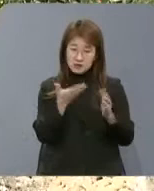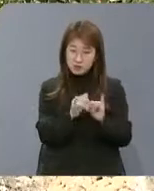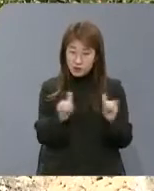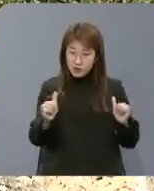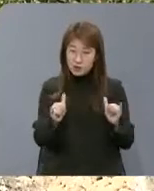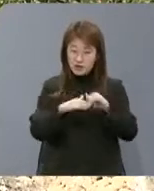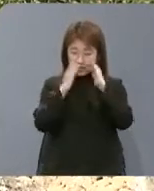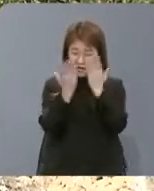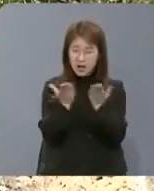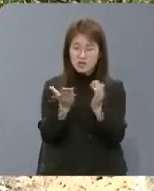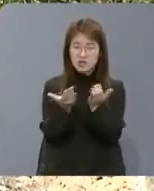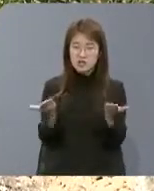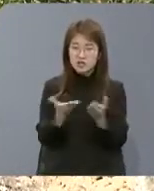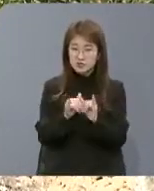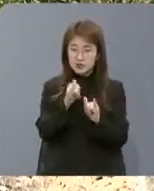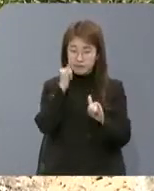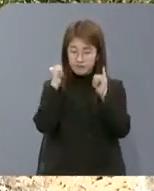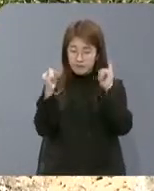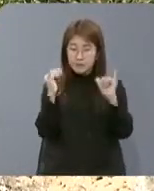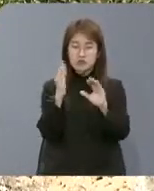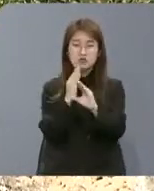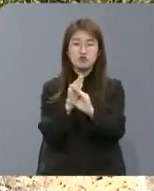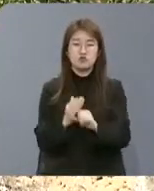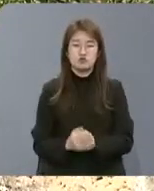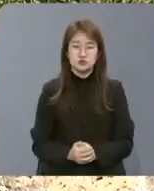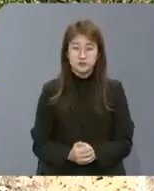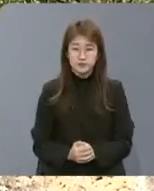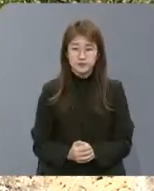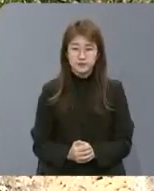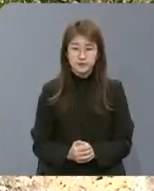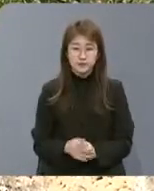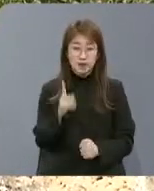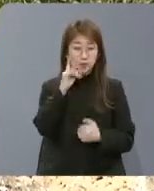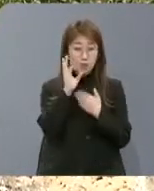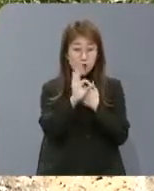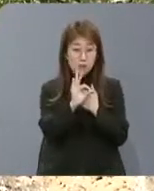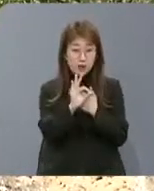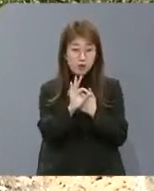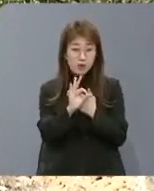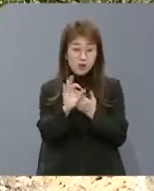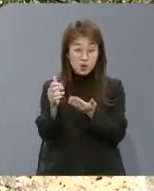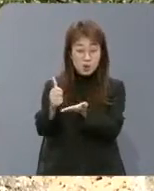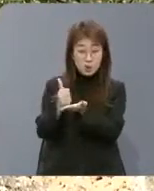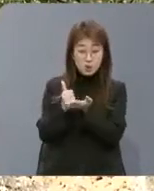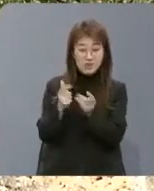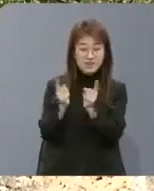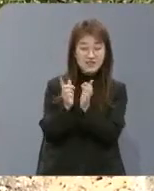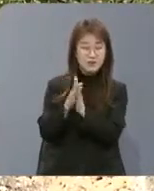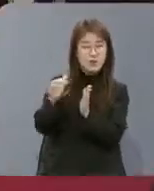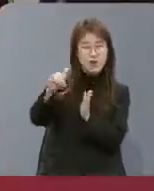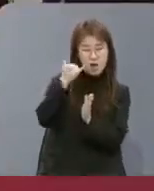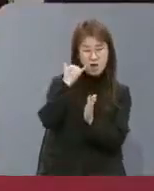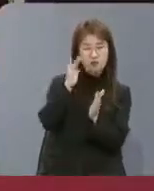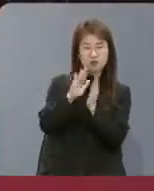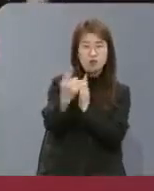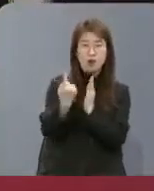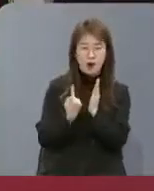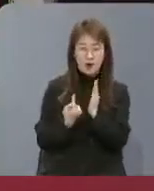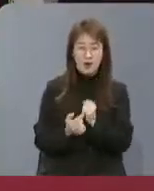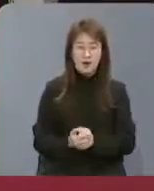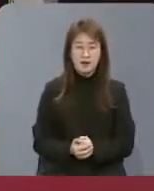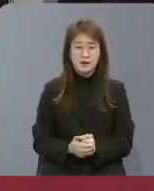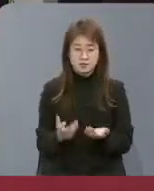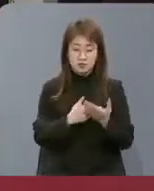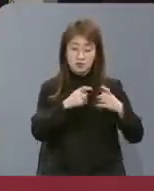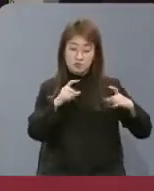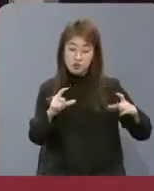다 좀 연락을 하고 있는 중인데요. 왜냐하면 보통 손님들이 연락을 받고 온 손님들이라. 하지만